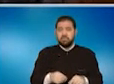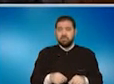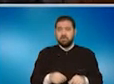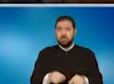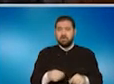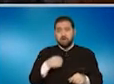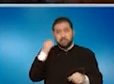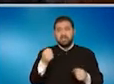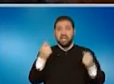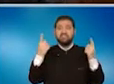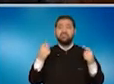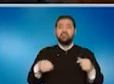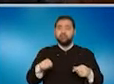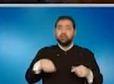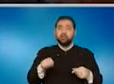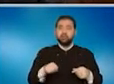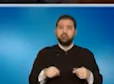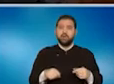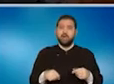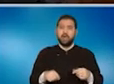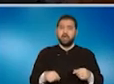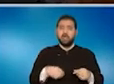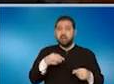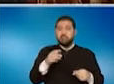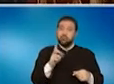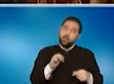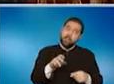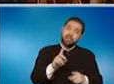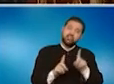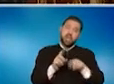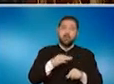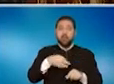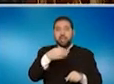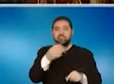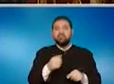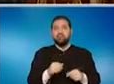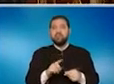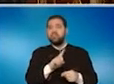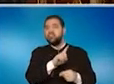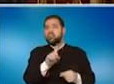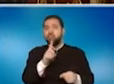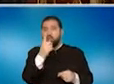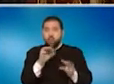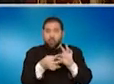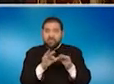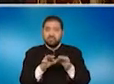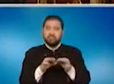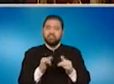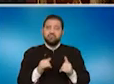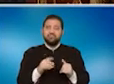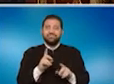aici până nu spui cuvânt. Și el a spus, dacă vederea mea nu v-a spus nimic, nici cuvântul meu nu poate să spună mai mult.